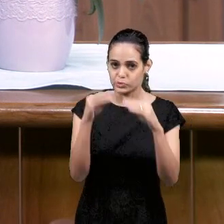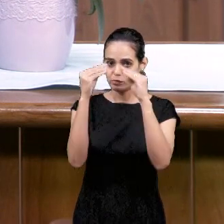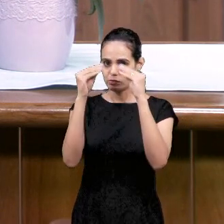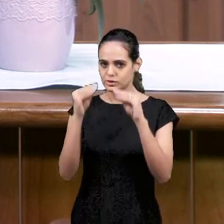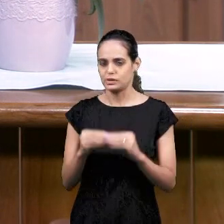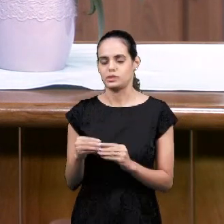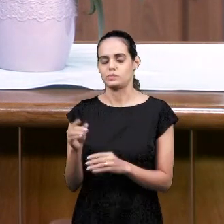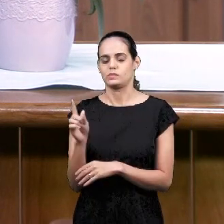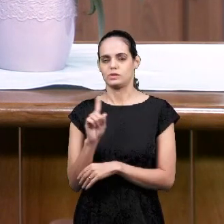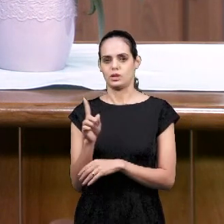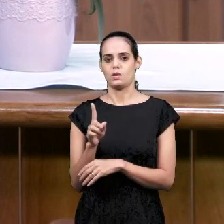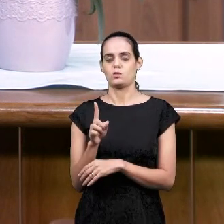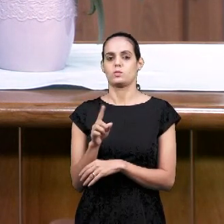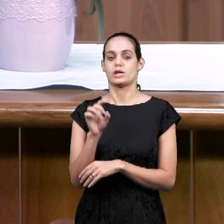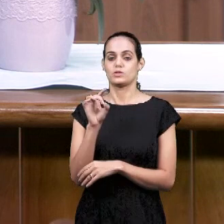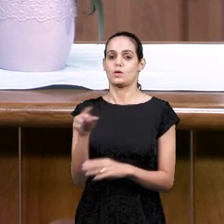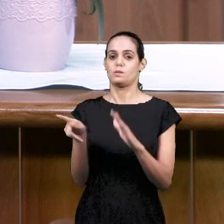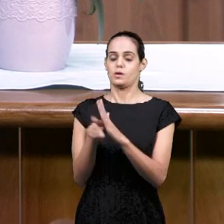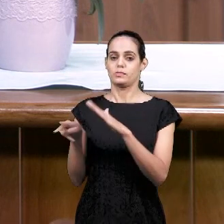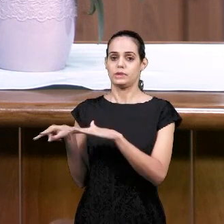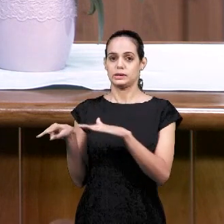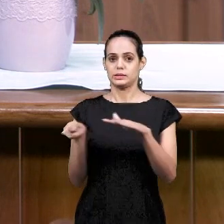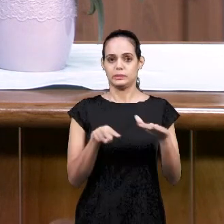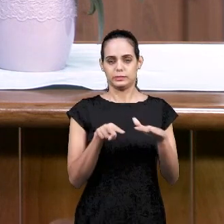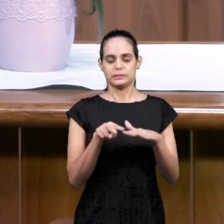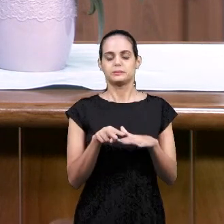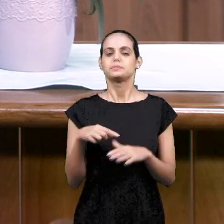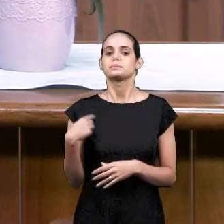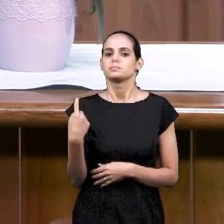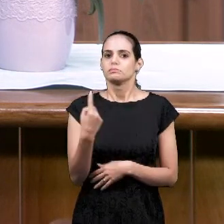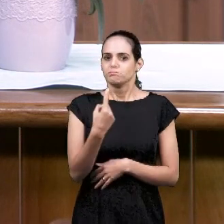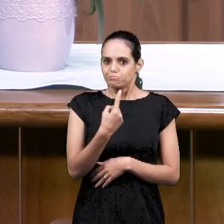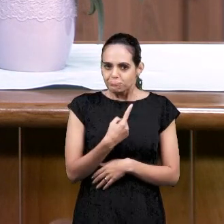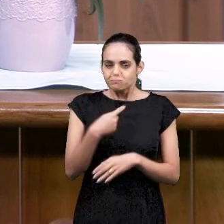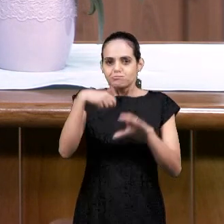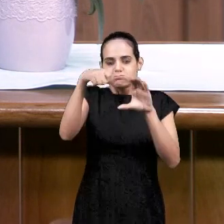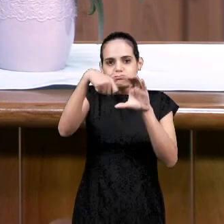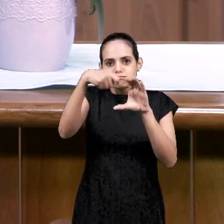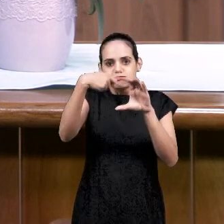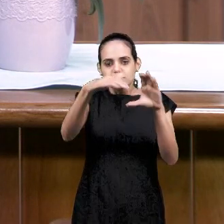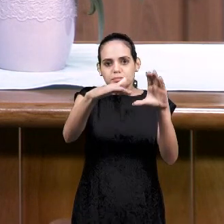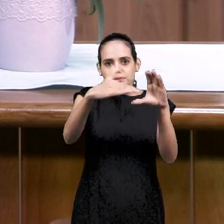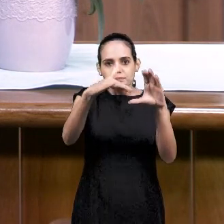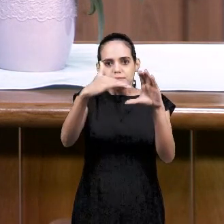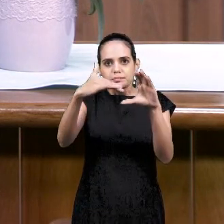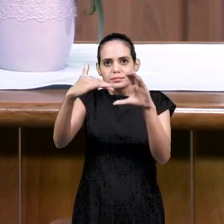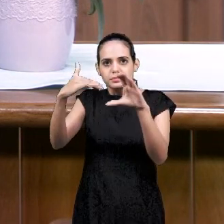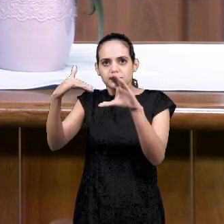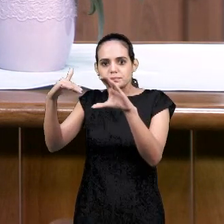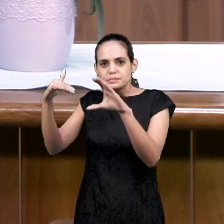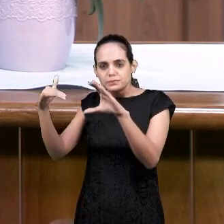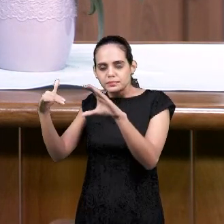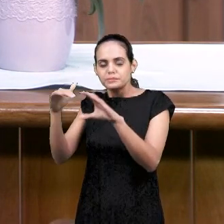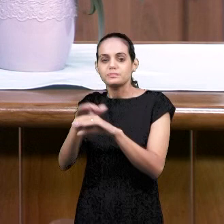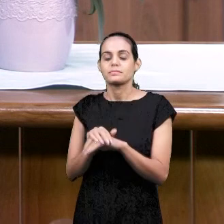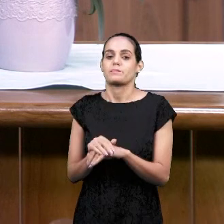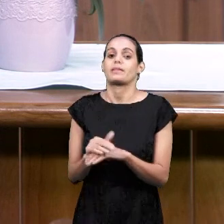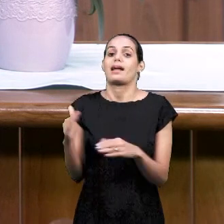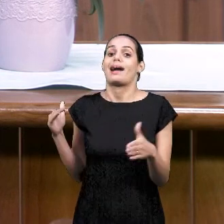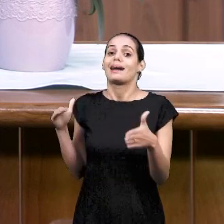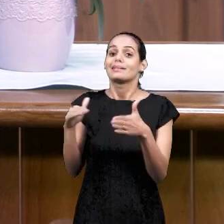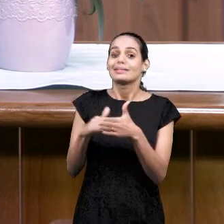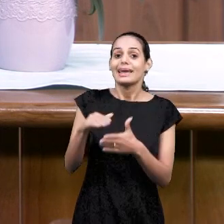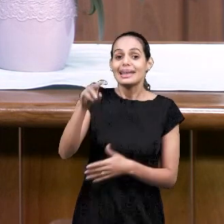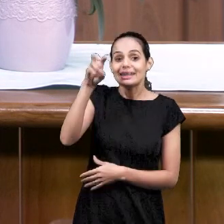vidéos qui sont postées. Je demande aux frères et sœurs, comme nous avons reçu une grande quantité de vidéos, envoyez la vidéo